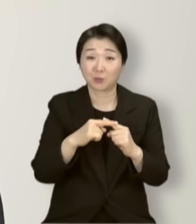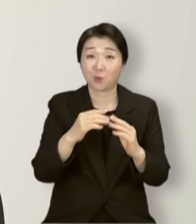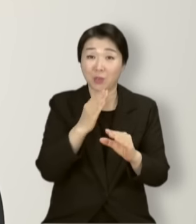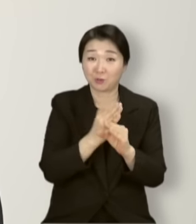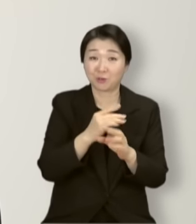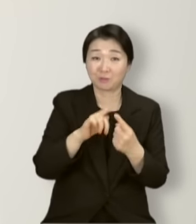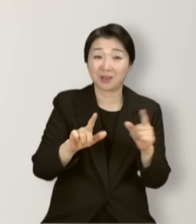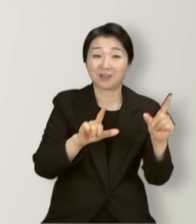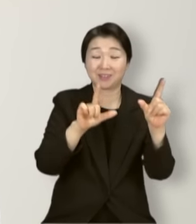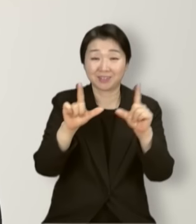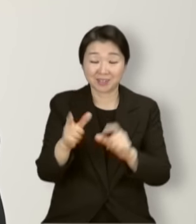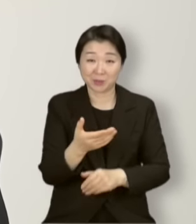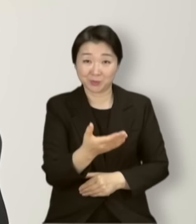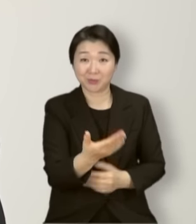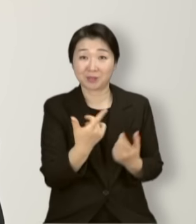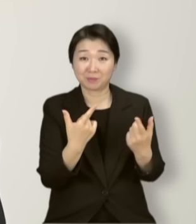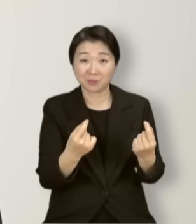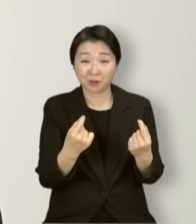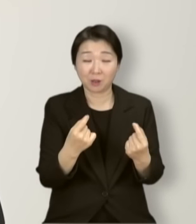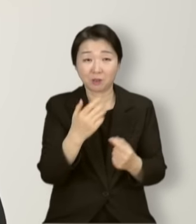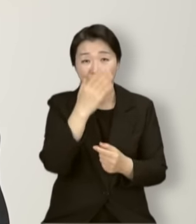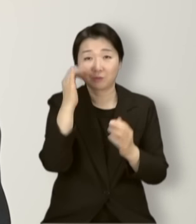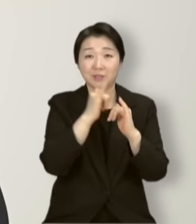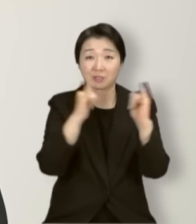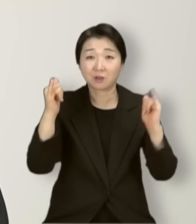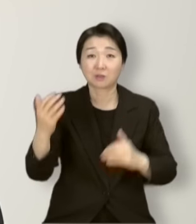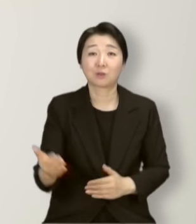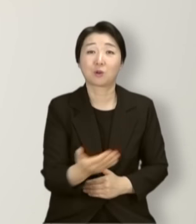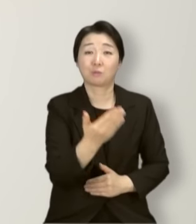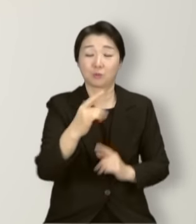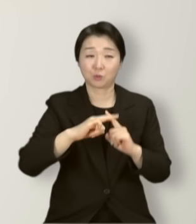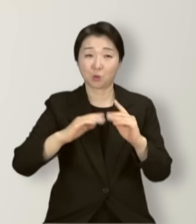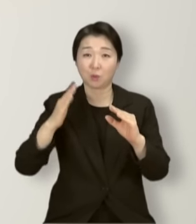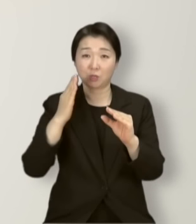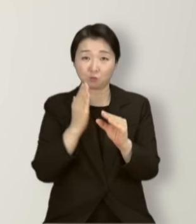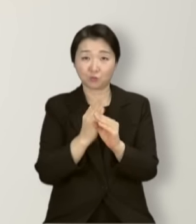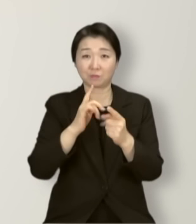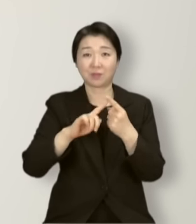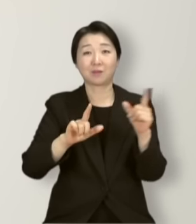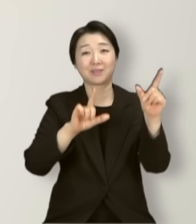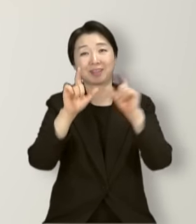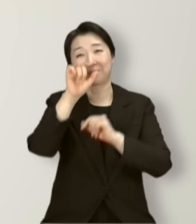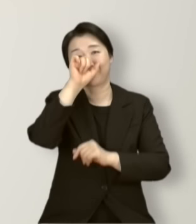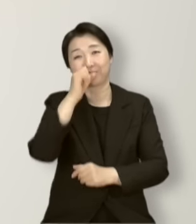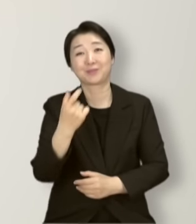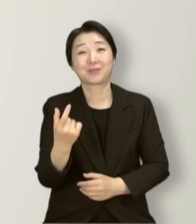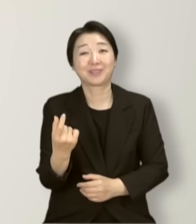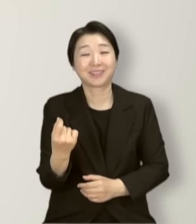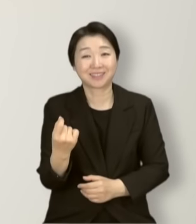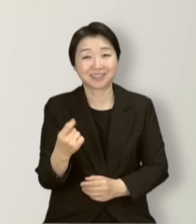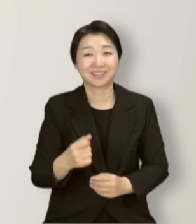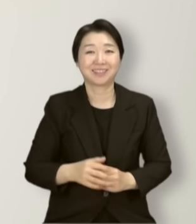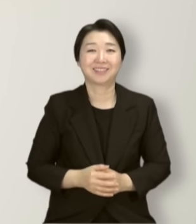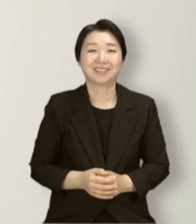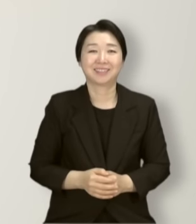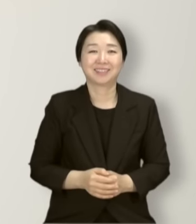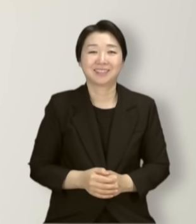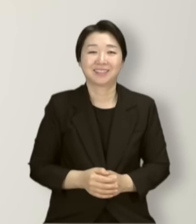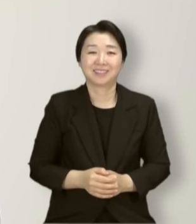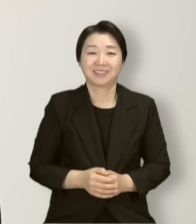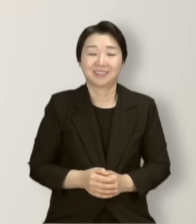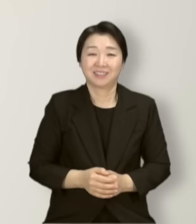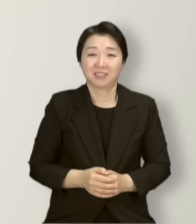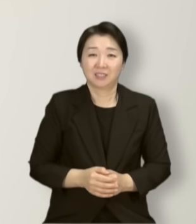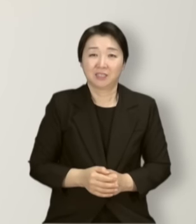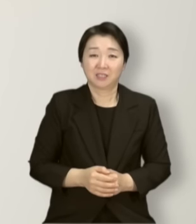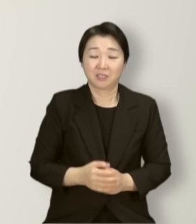중심으로 살아오신 총장님처럼 우리 청년들도 교회 중심으로 살아가면 얼마나 좋을까 하는 생각을 합니다.